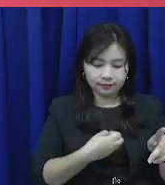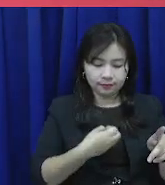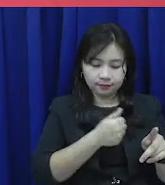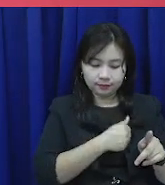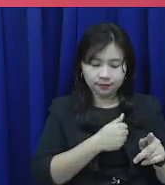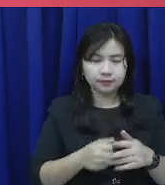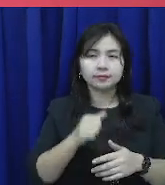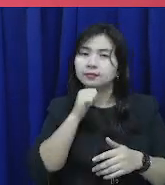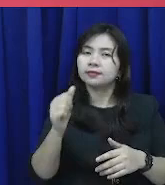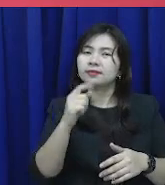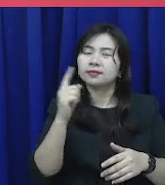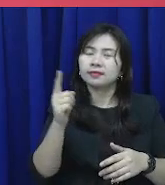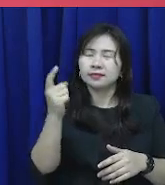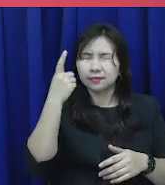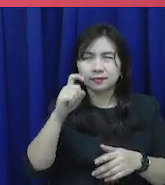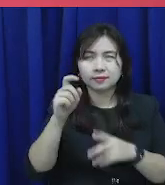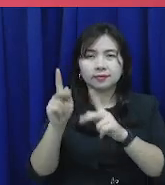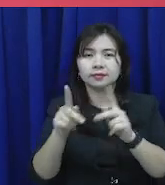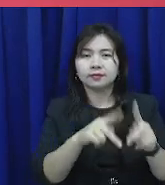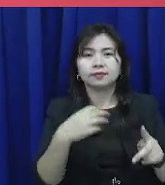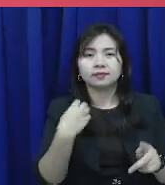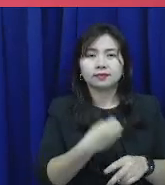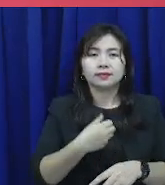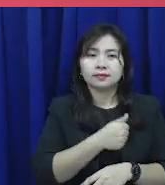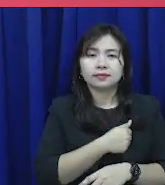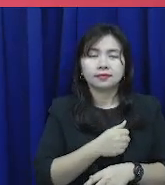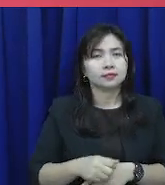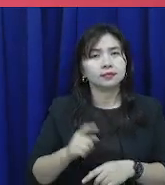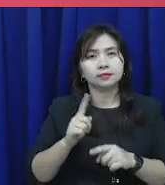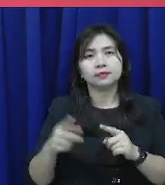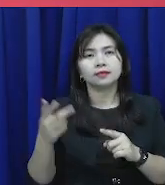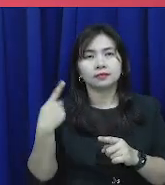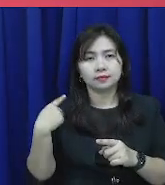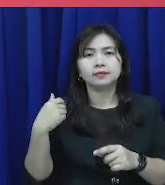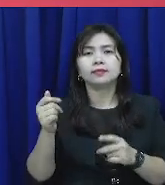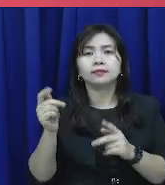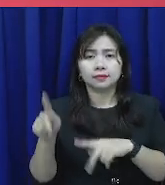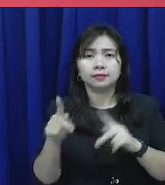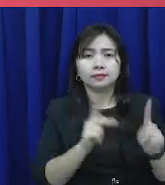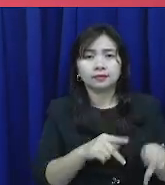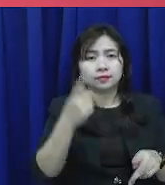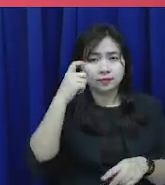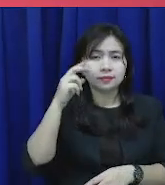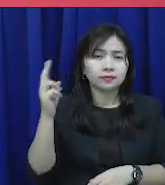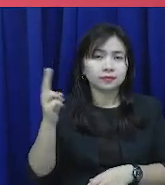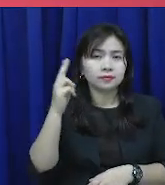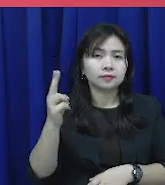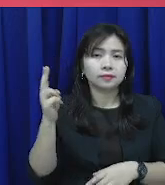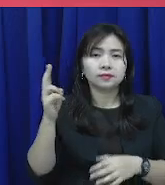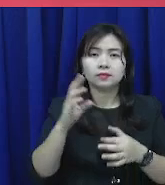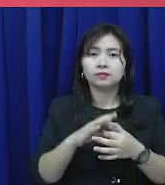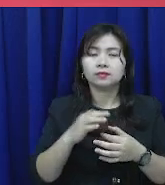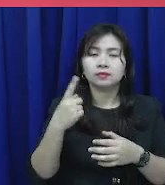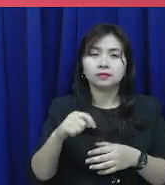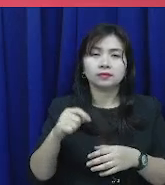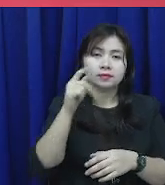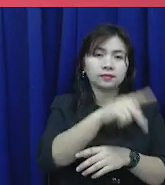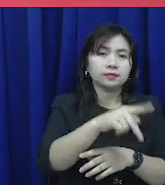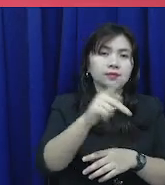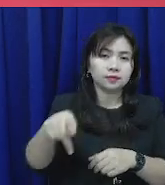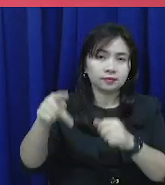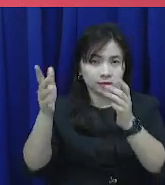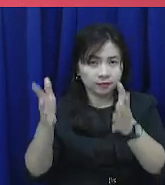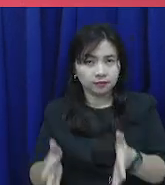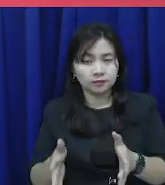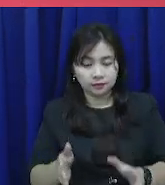Preparing ourselves for the seed that will be sld but we are also preparing for the use of the swer yun ang